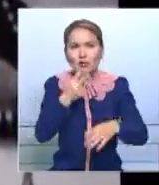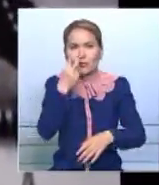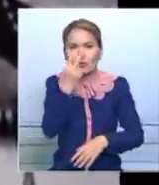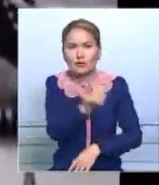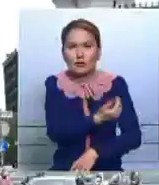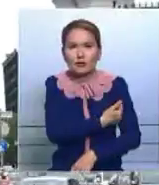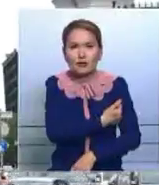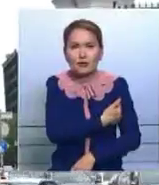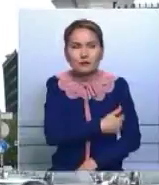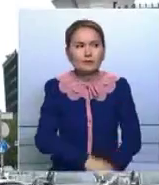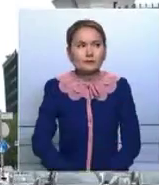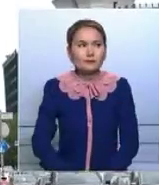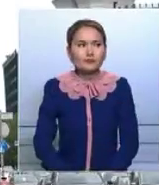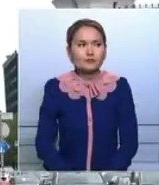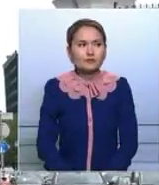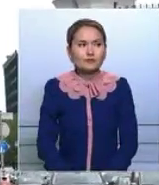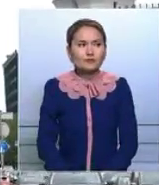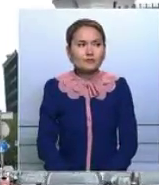болмақ.